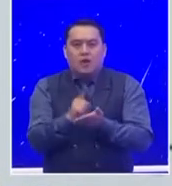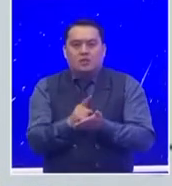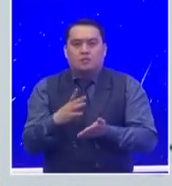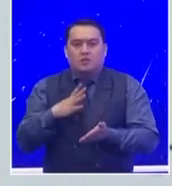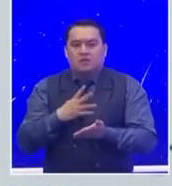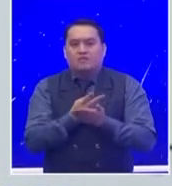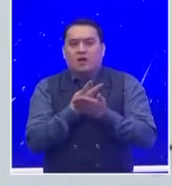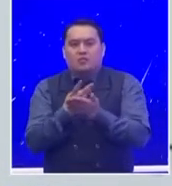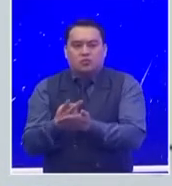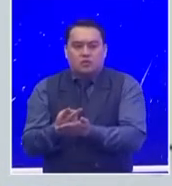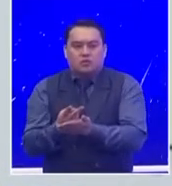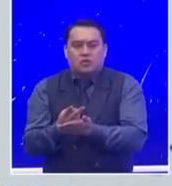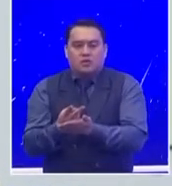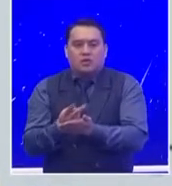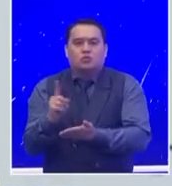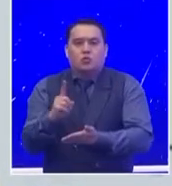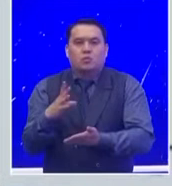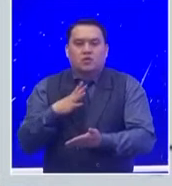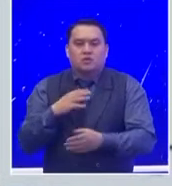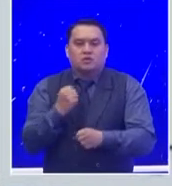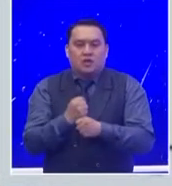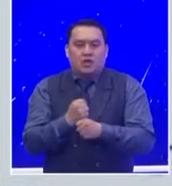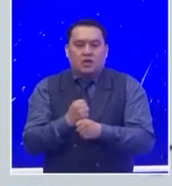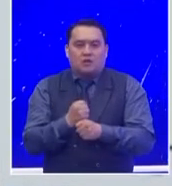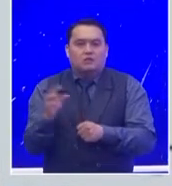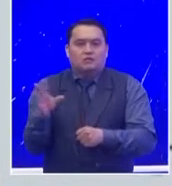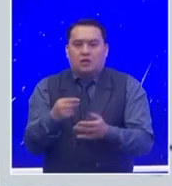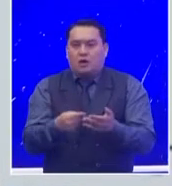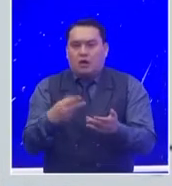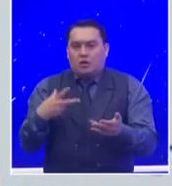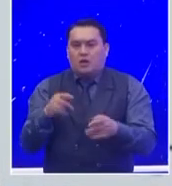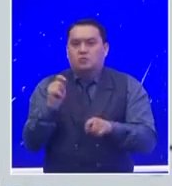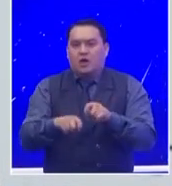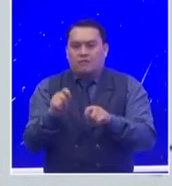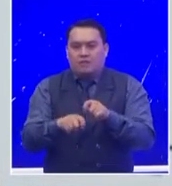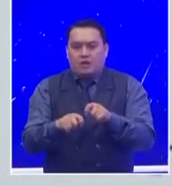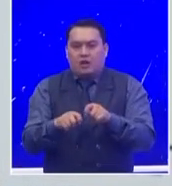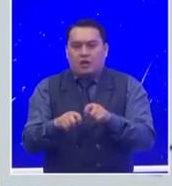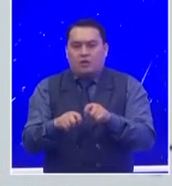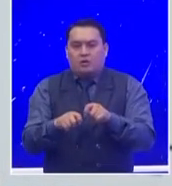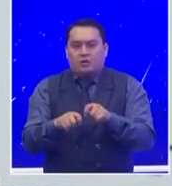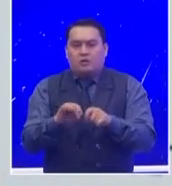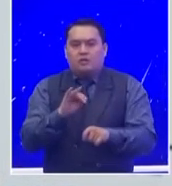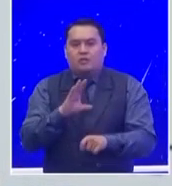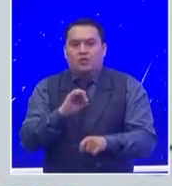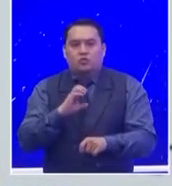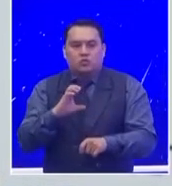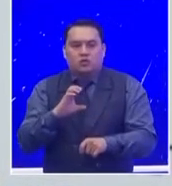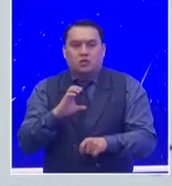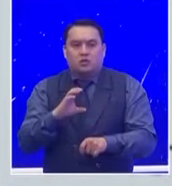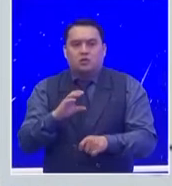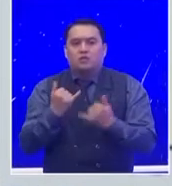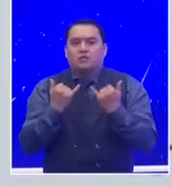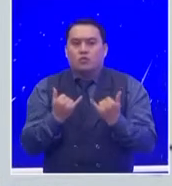их госпитализировать, что и было сделано. Были взяты все анализы, также анализ на вирусологию. Эти анализы